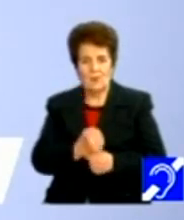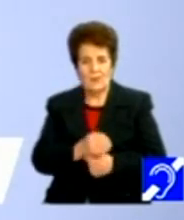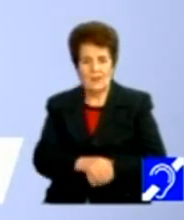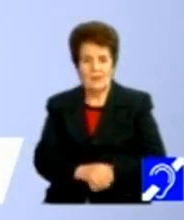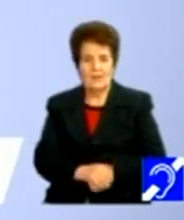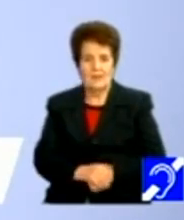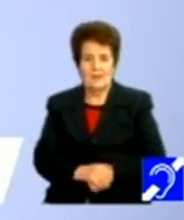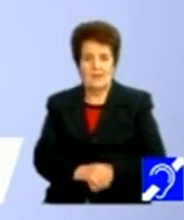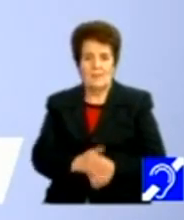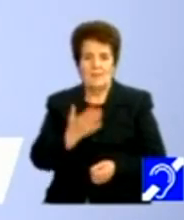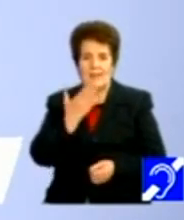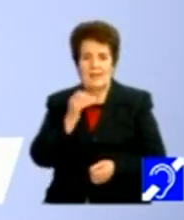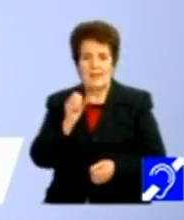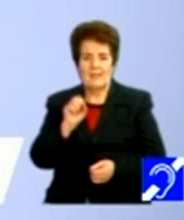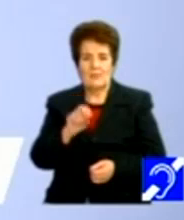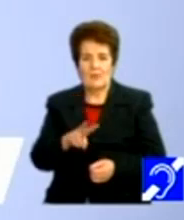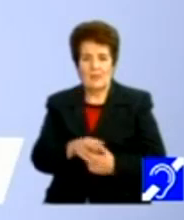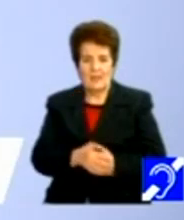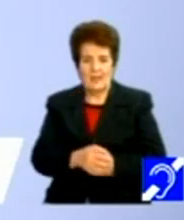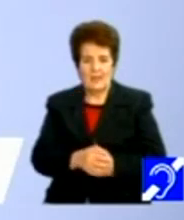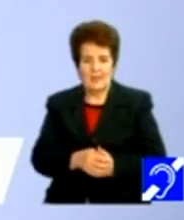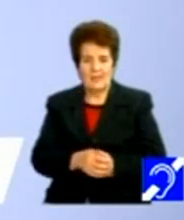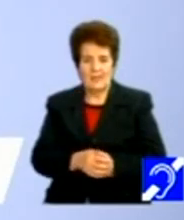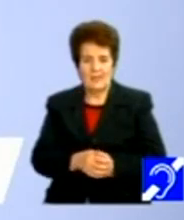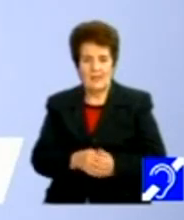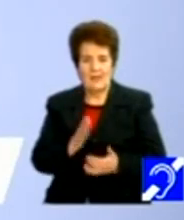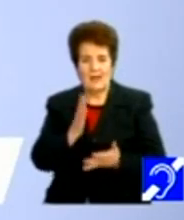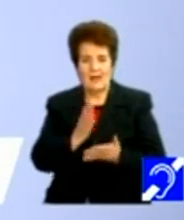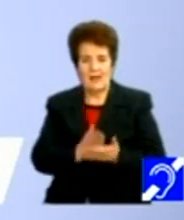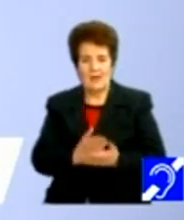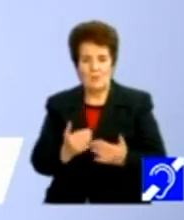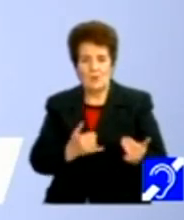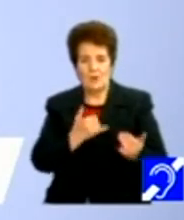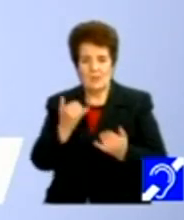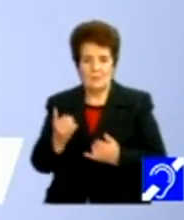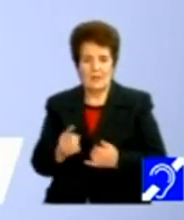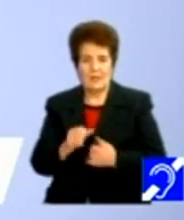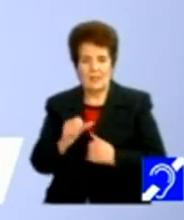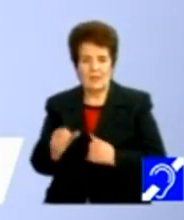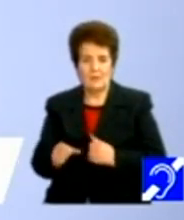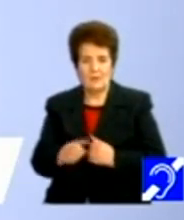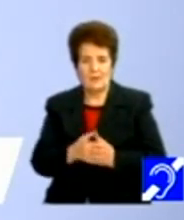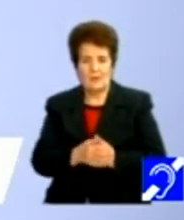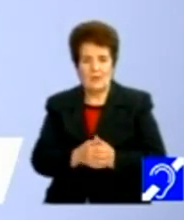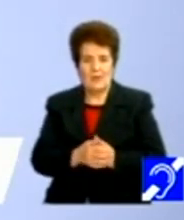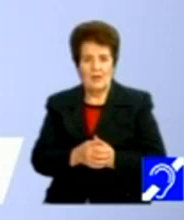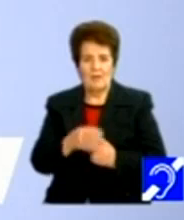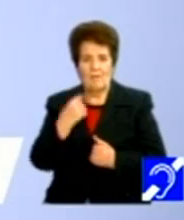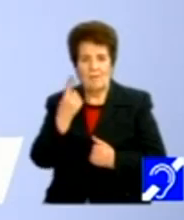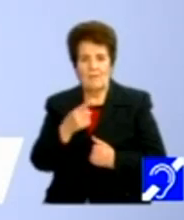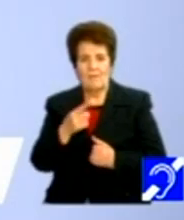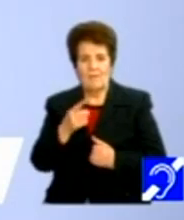Și internaționalul, desigur, Nelson Mandela, pentru că am un respect aparte pentru felul în care a reușit